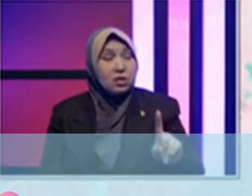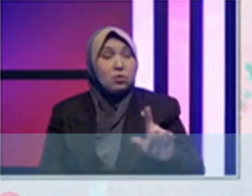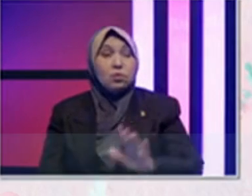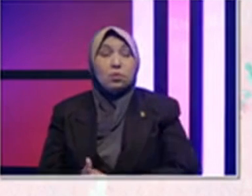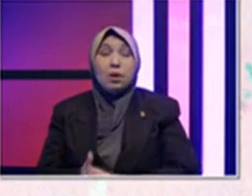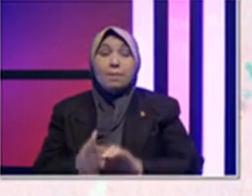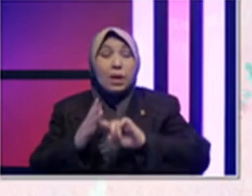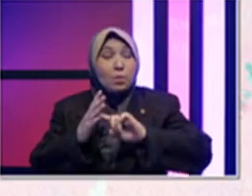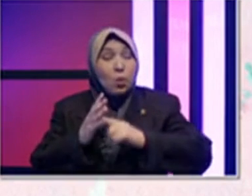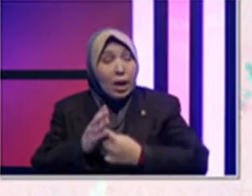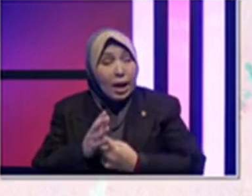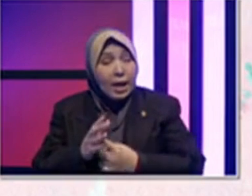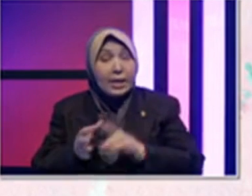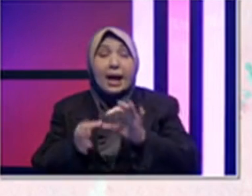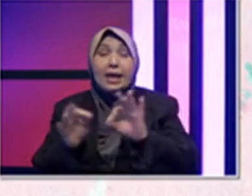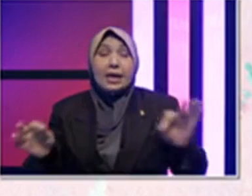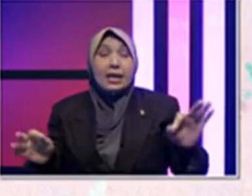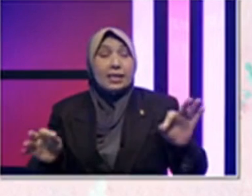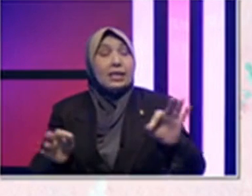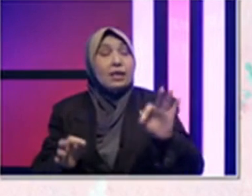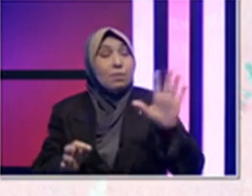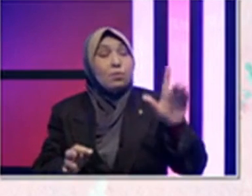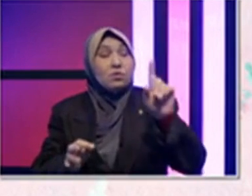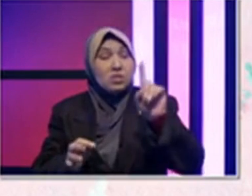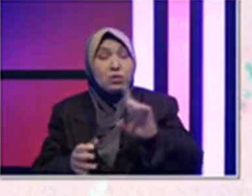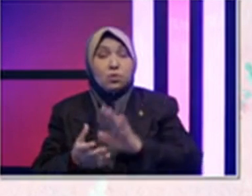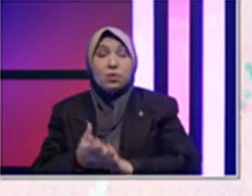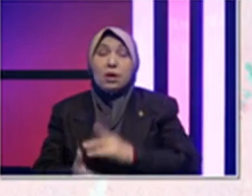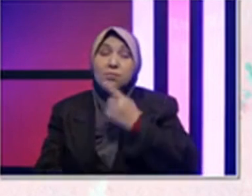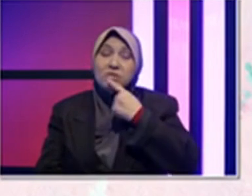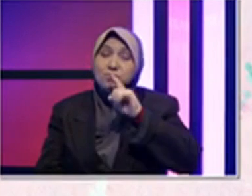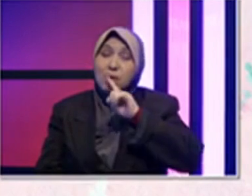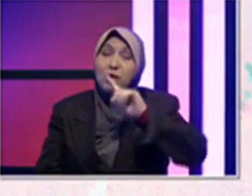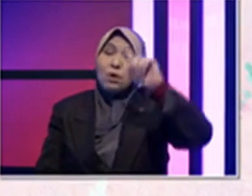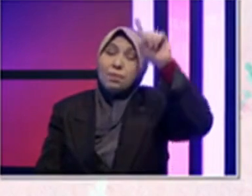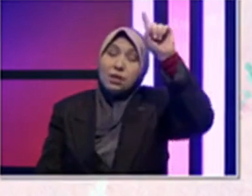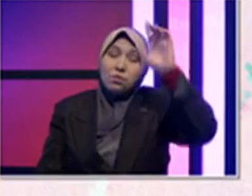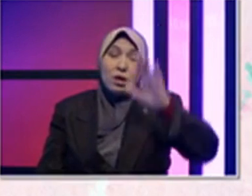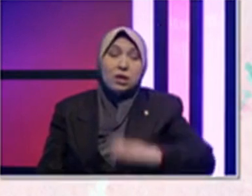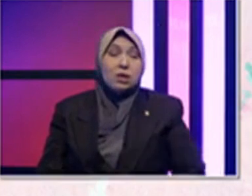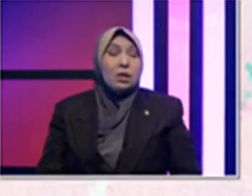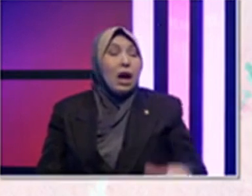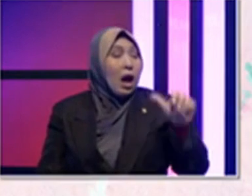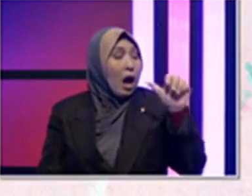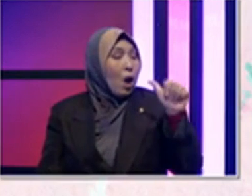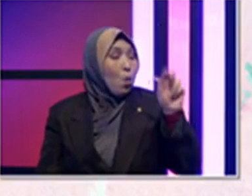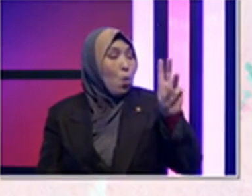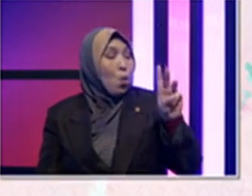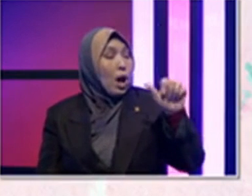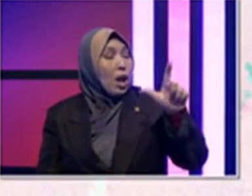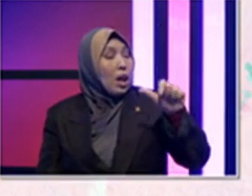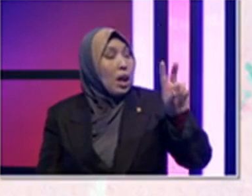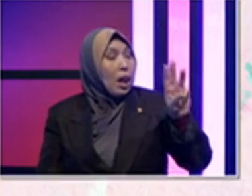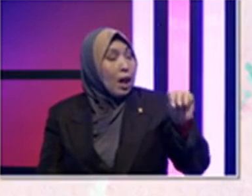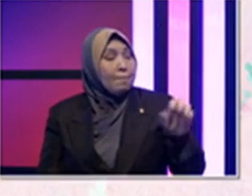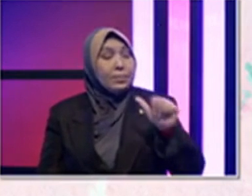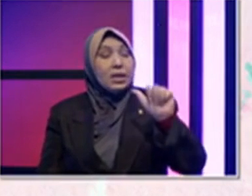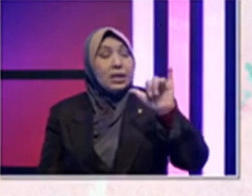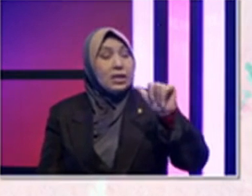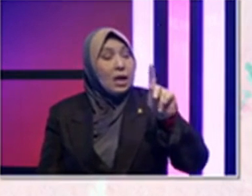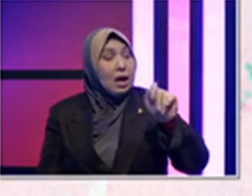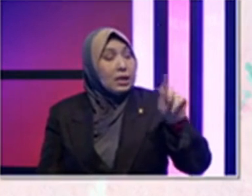permulaan ayat 51 is nama lain awalan miyaz Feby